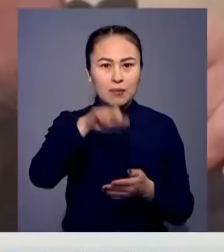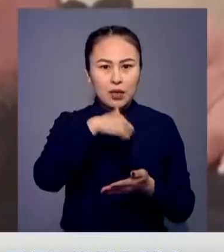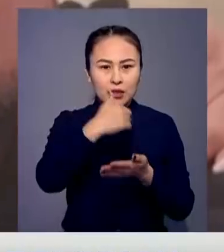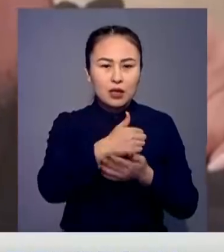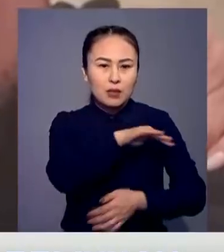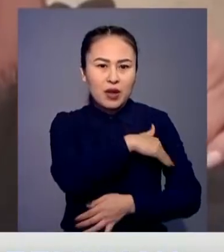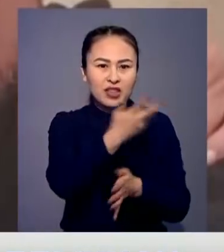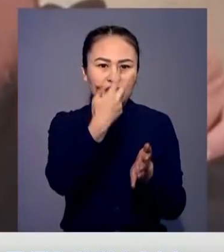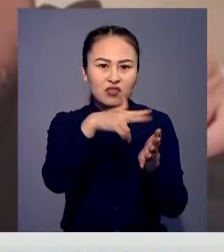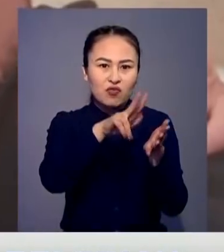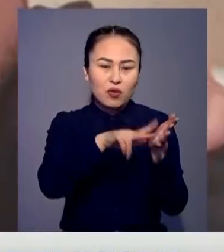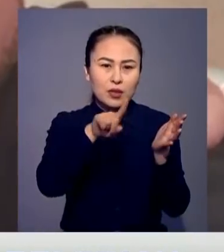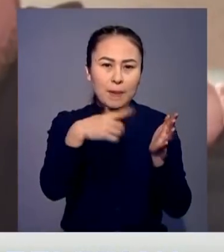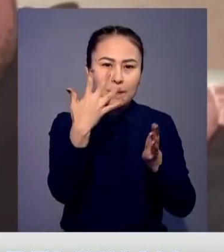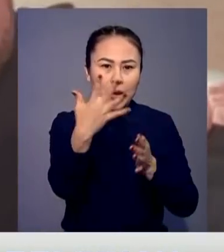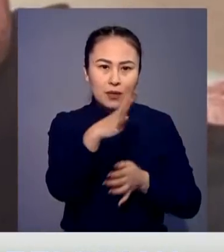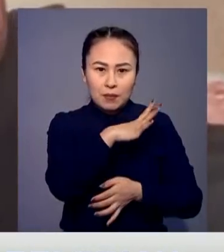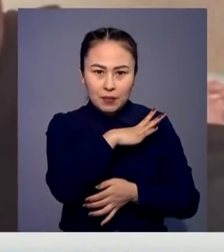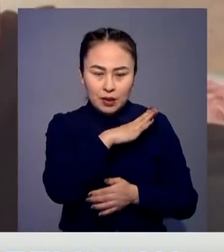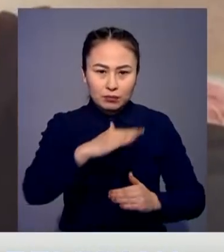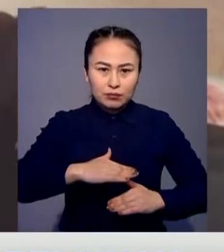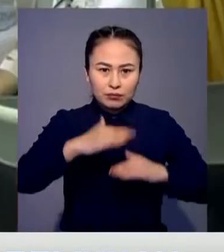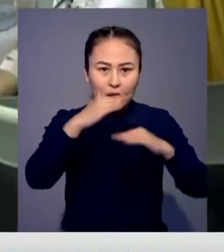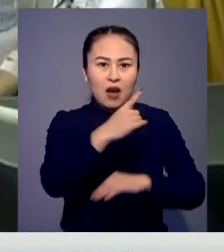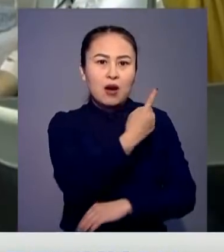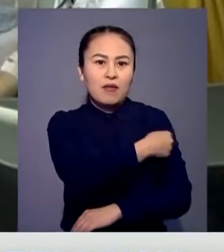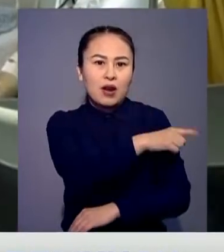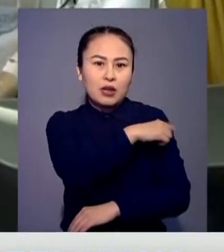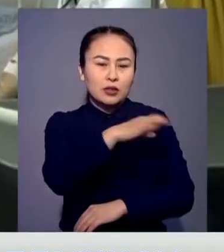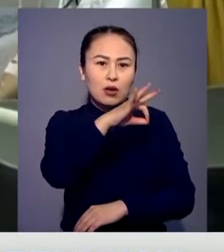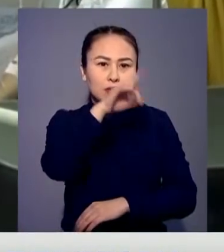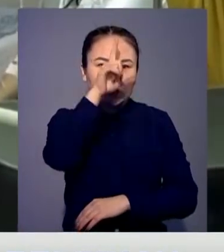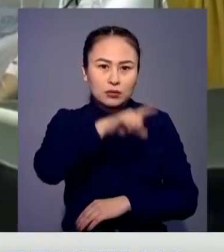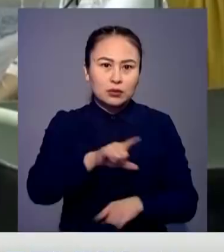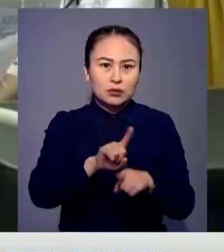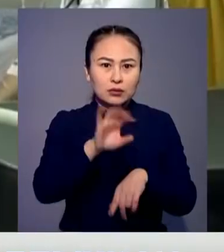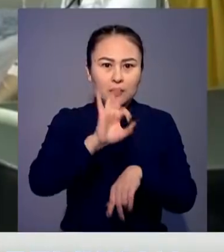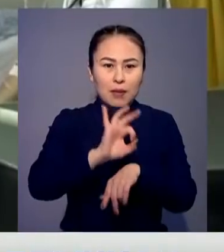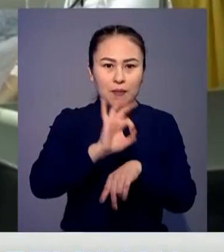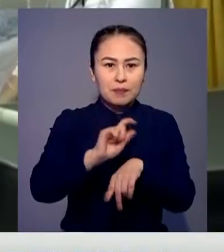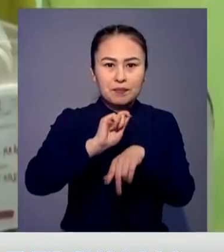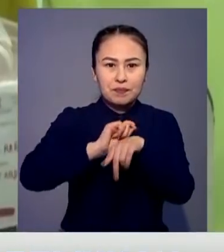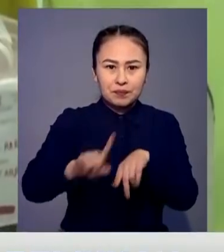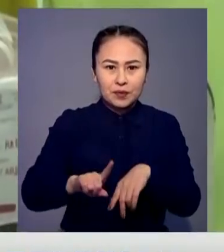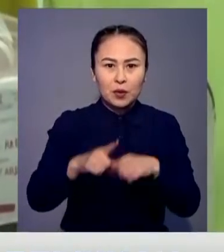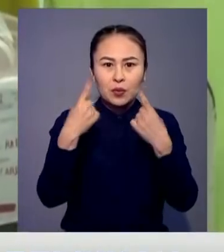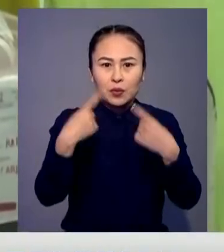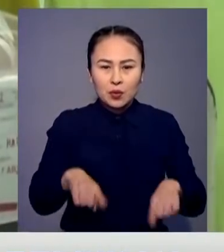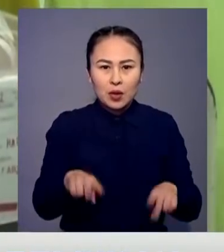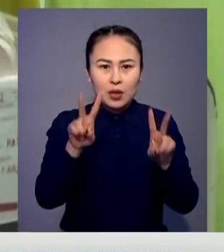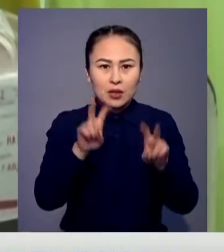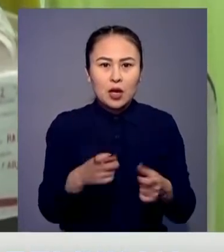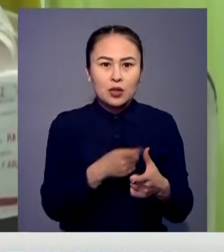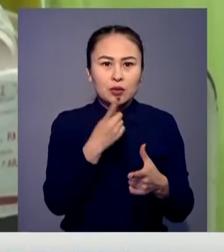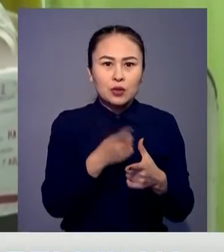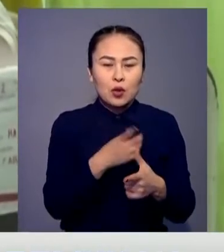38,5 градусқа дейін көтеріліп, дәрігерлер оның денге безгегімен сырқаттанғанын анықтаған. Айта кетейік, денге безгегі субтропикалық және